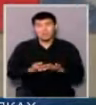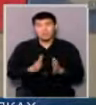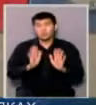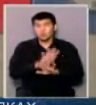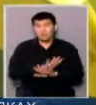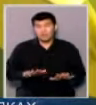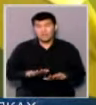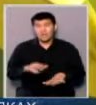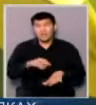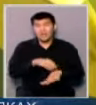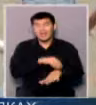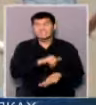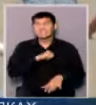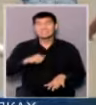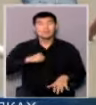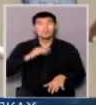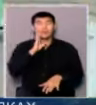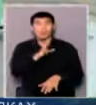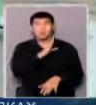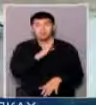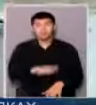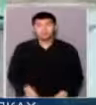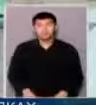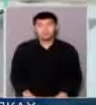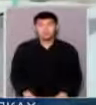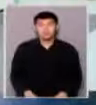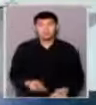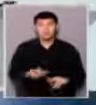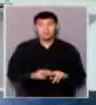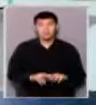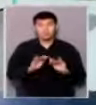только акимат, но и сами родители.